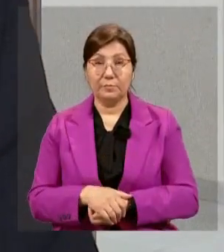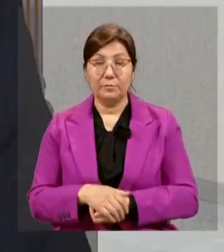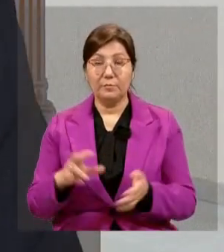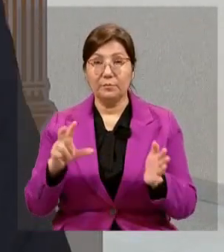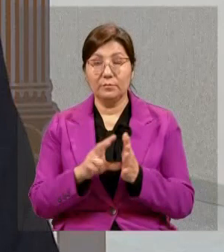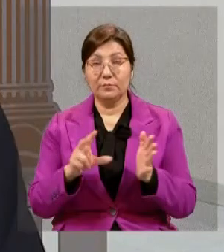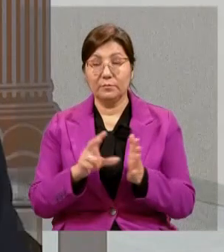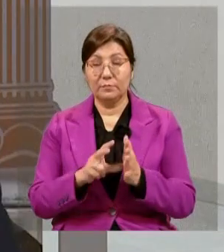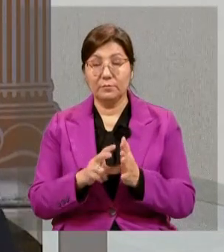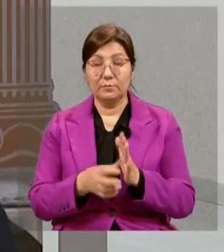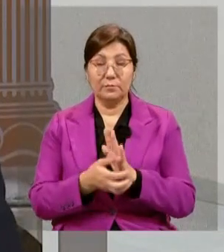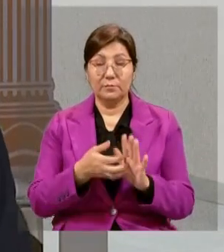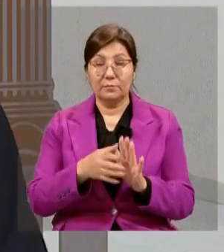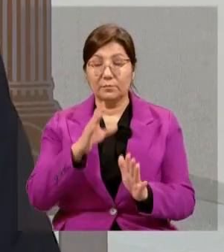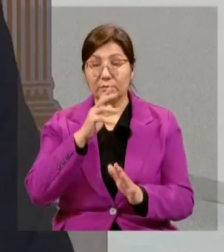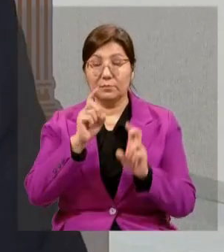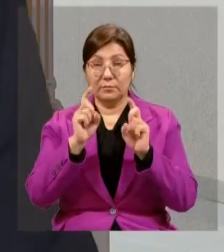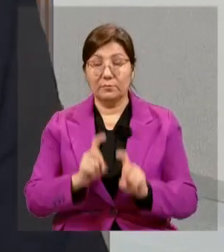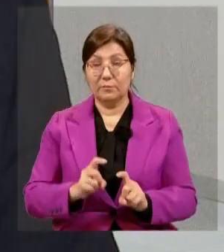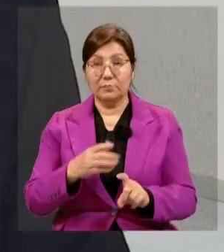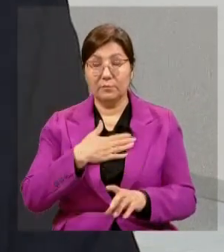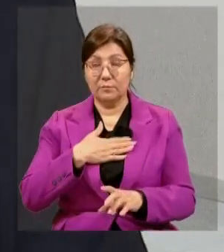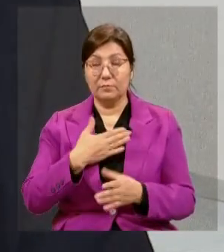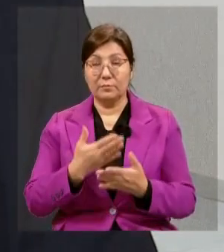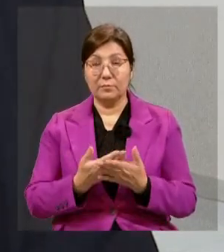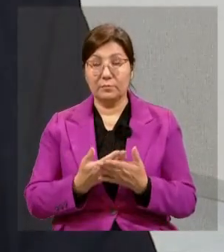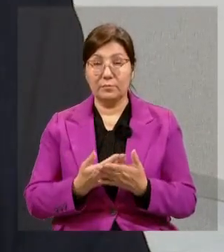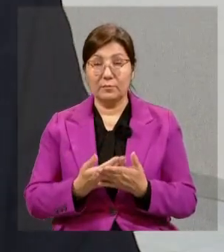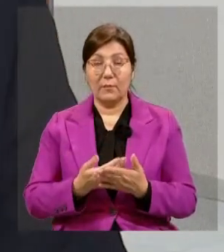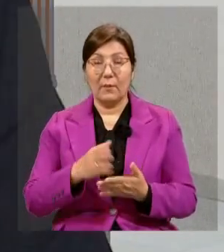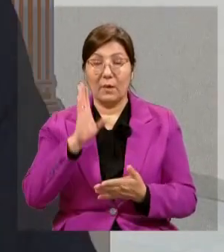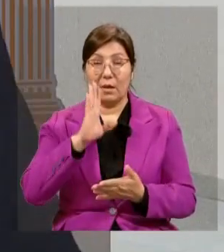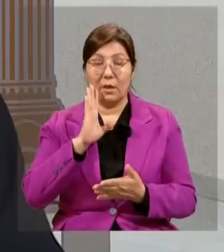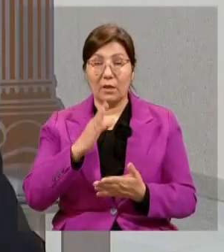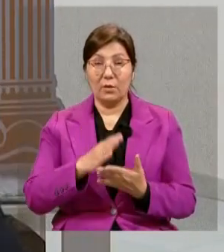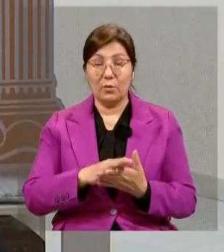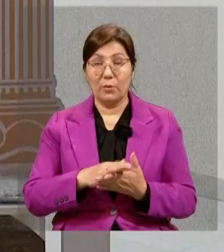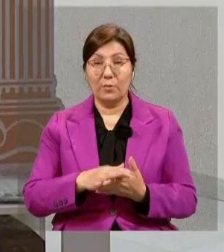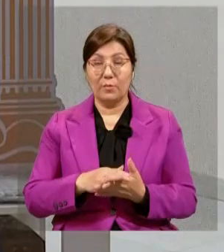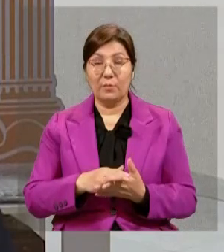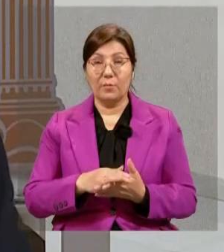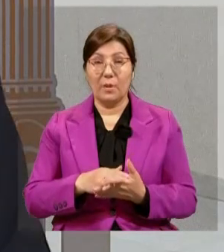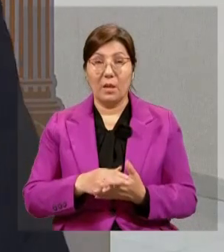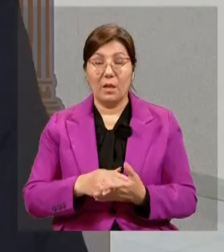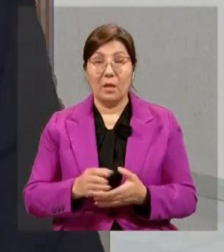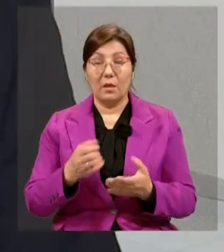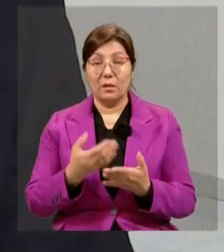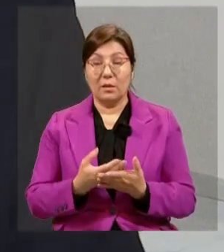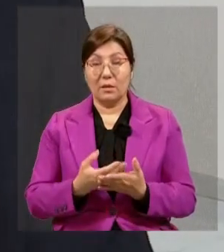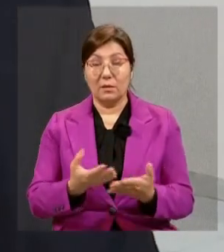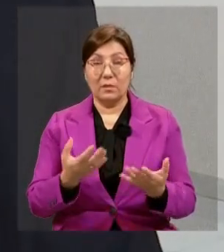энергияның тапшы кезінде отырмыз. Біздің әлгі гидроэлектростанциямыз, сосын жағы желден